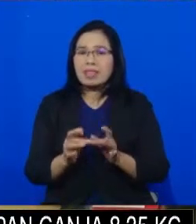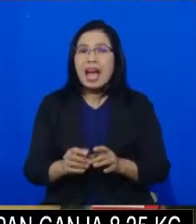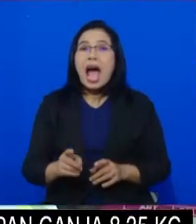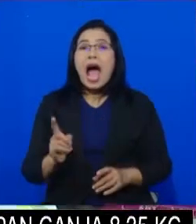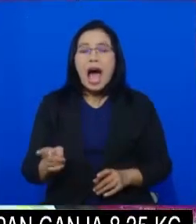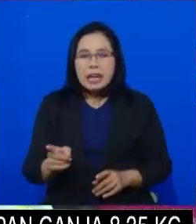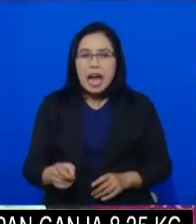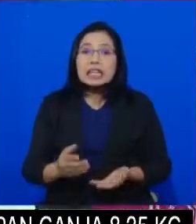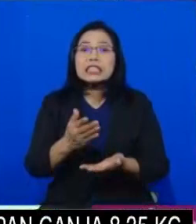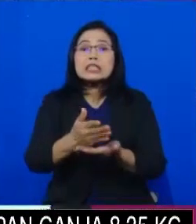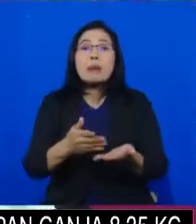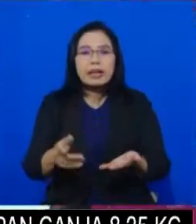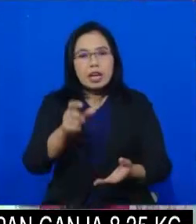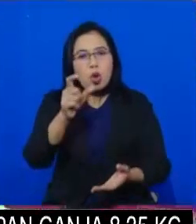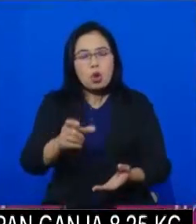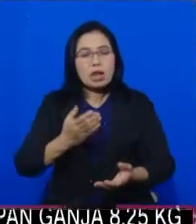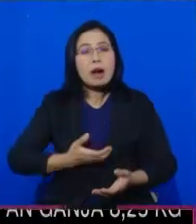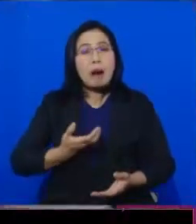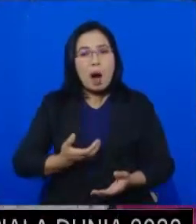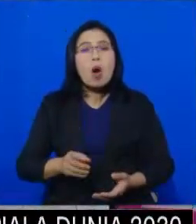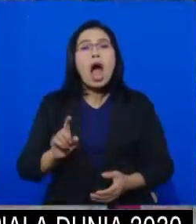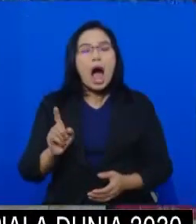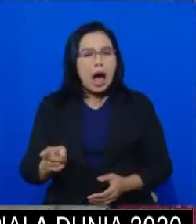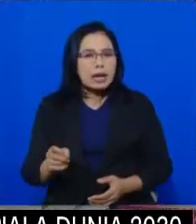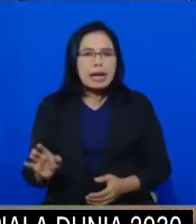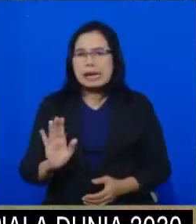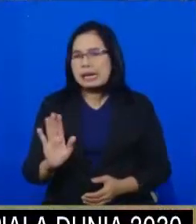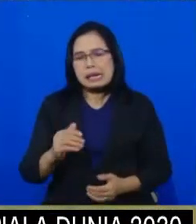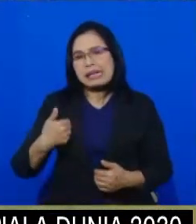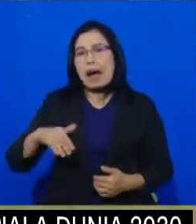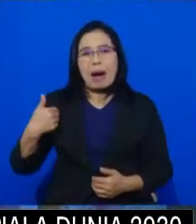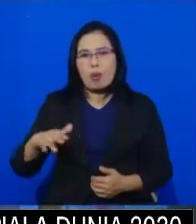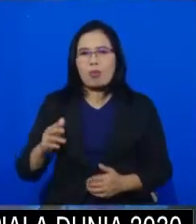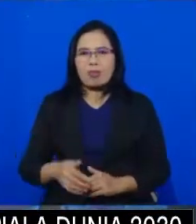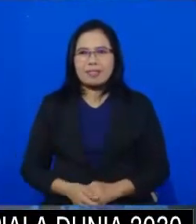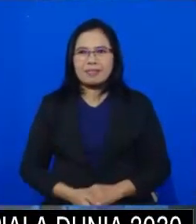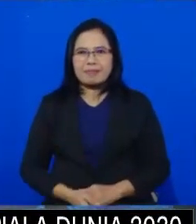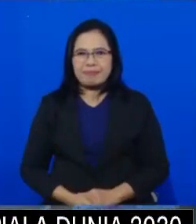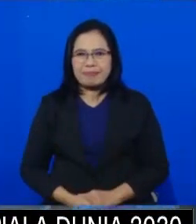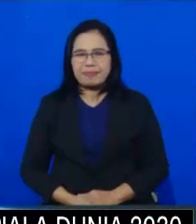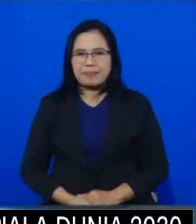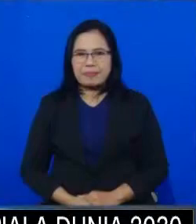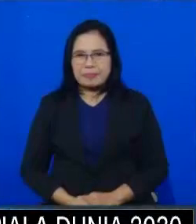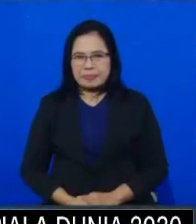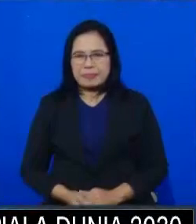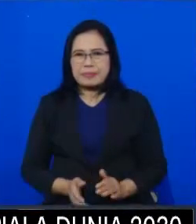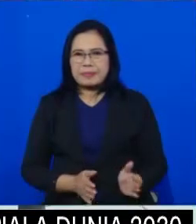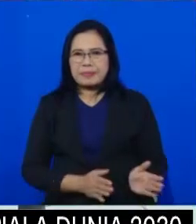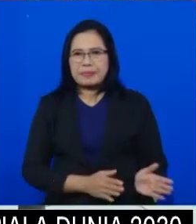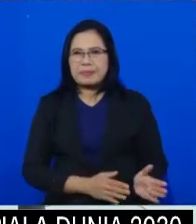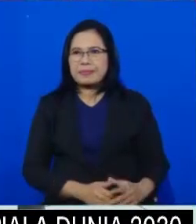namun peran teknologi memang sulit dibantah. Aulia Wardani, Septiadi Pradana, Jakarta.